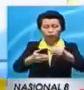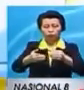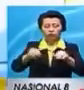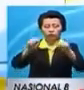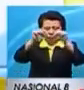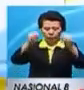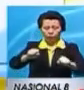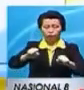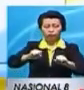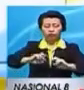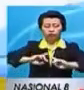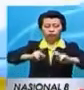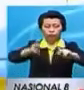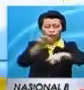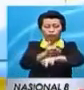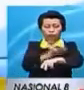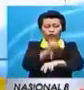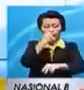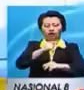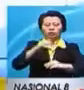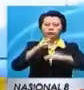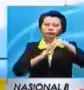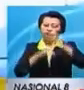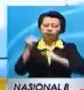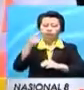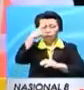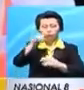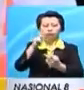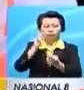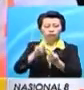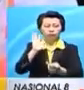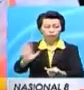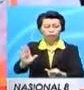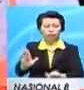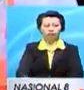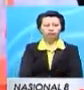system for their comfort and convenience.